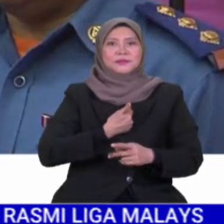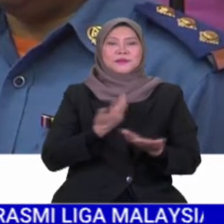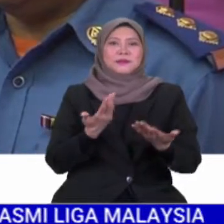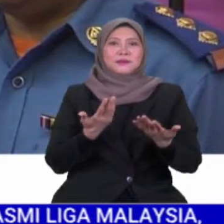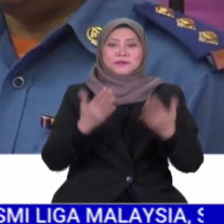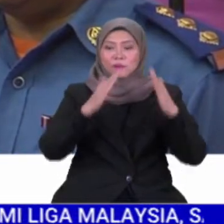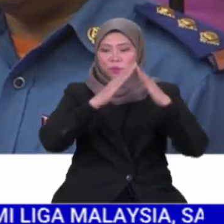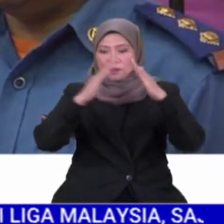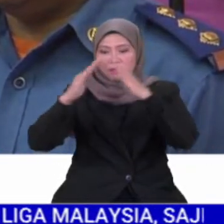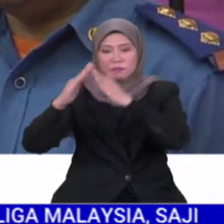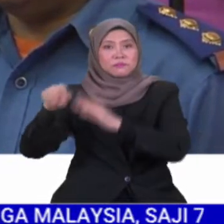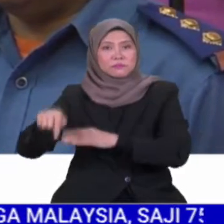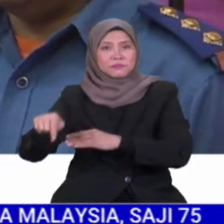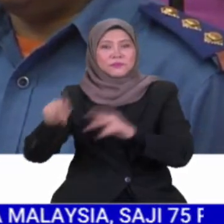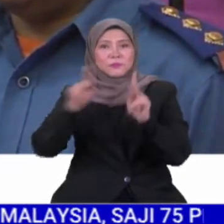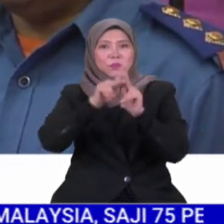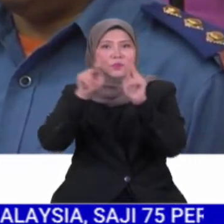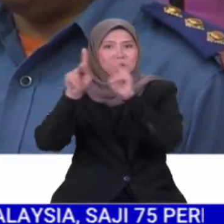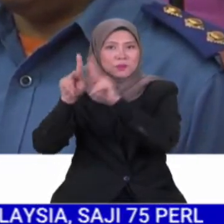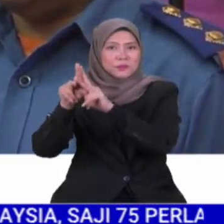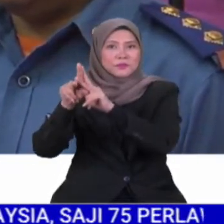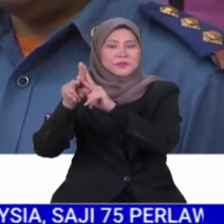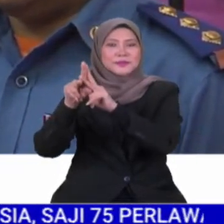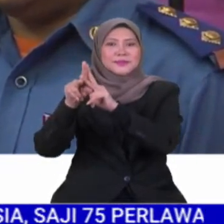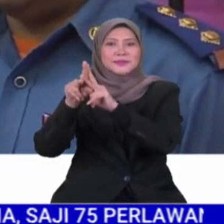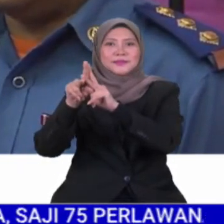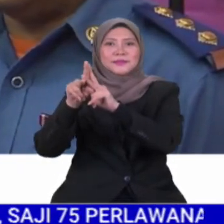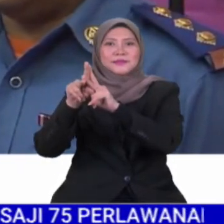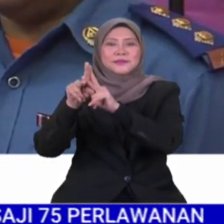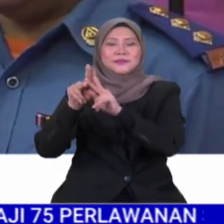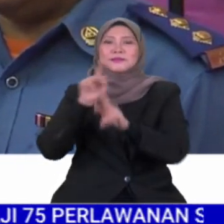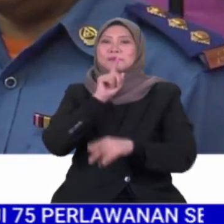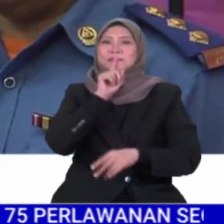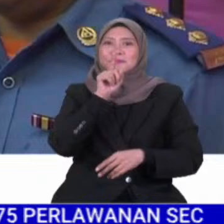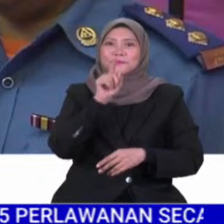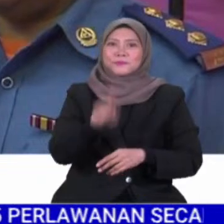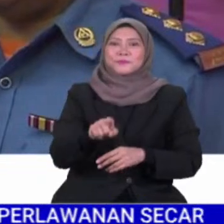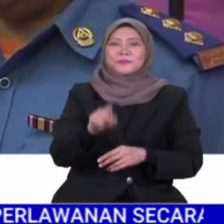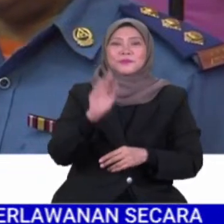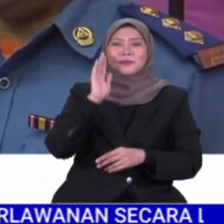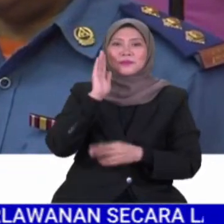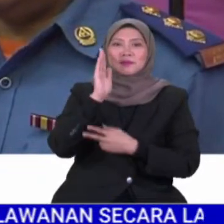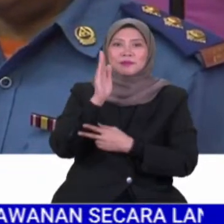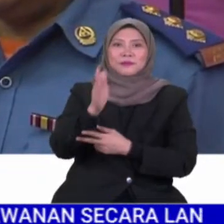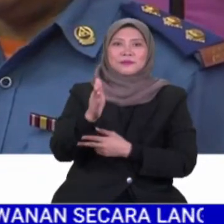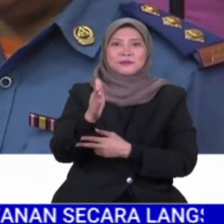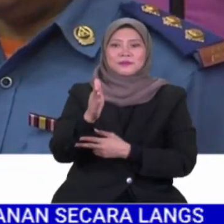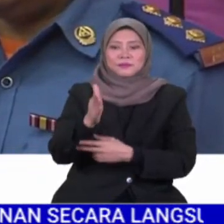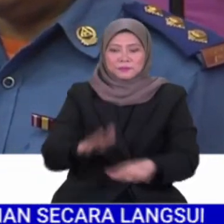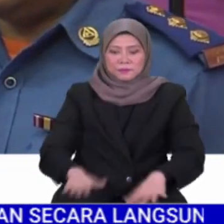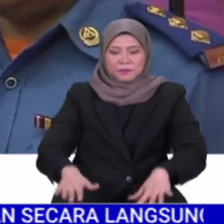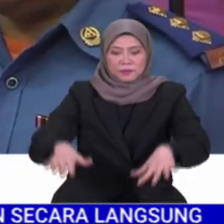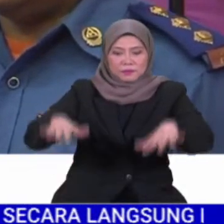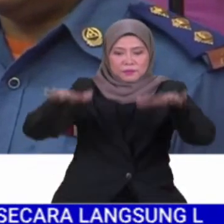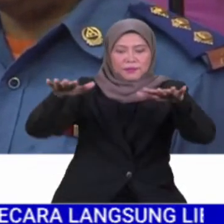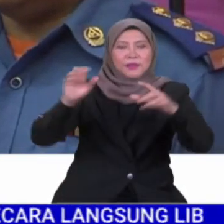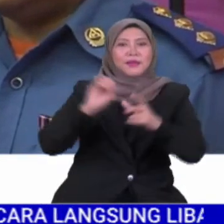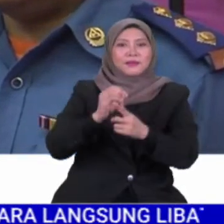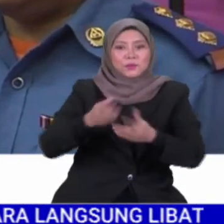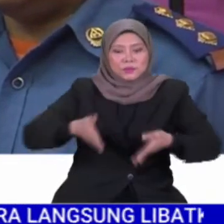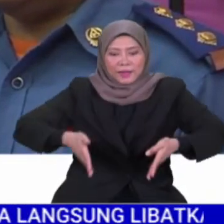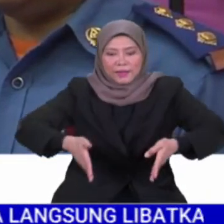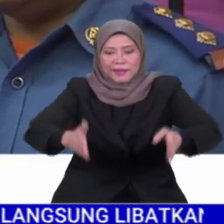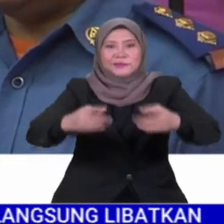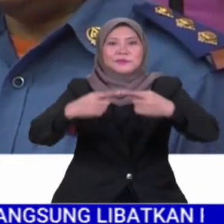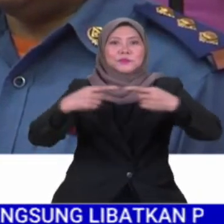bala-bala raya. Contohnya di kampung-kampung yang memang kita jangka akan dilanda banjir ataupun terputus